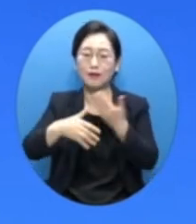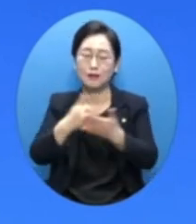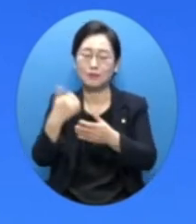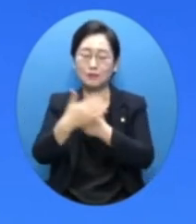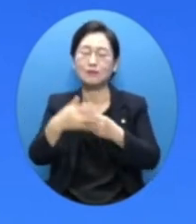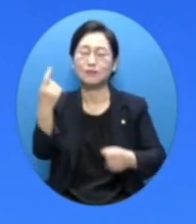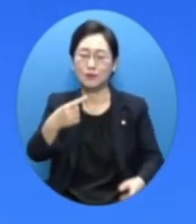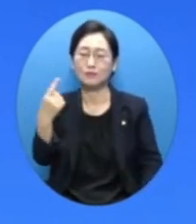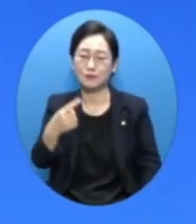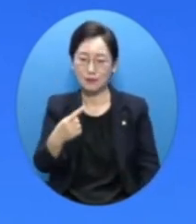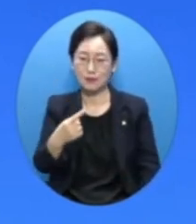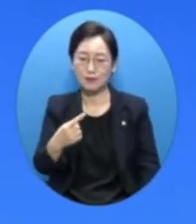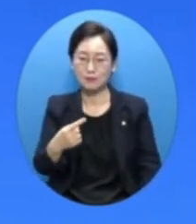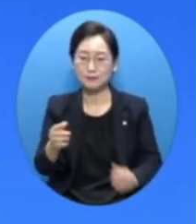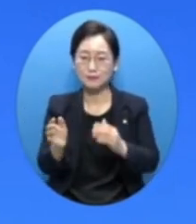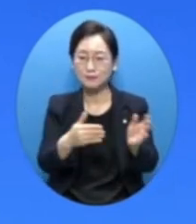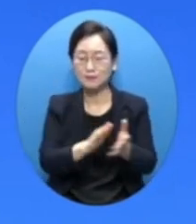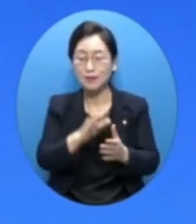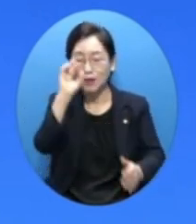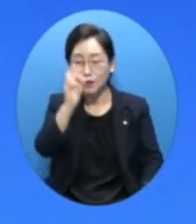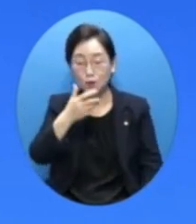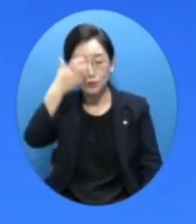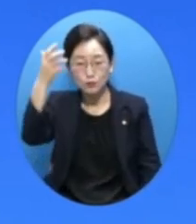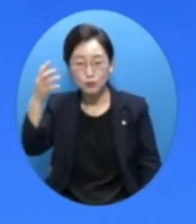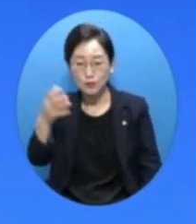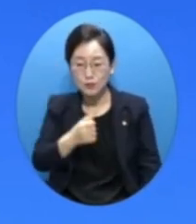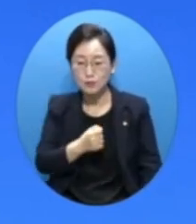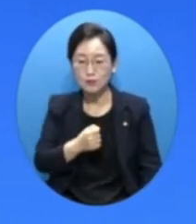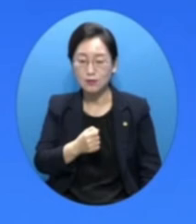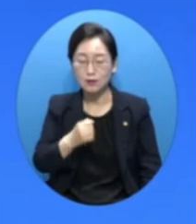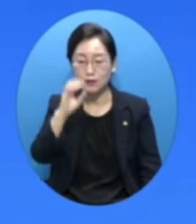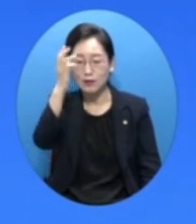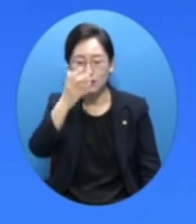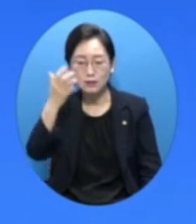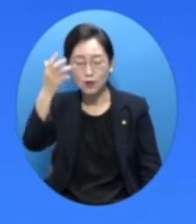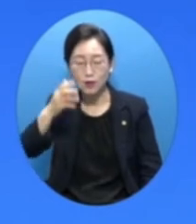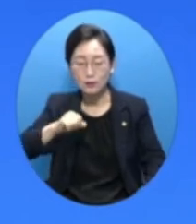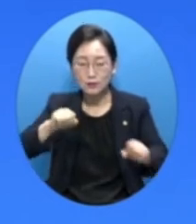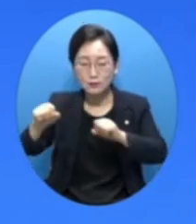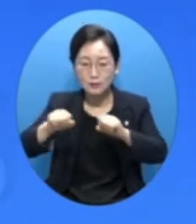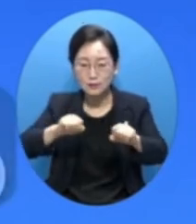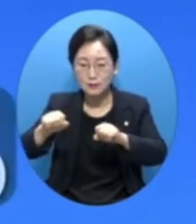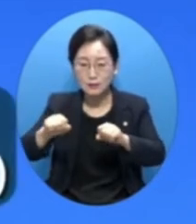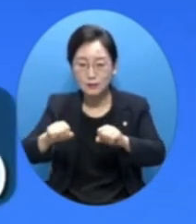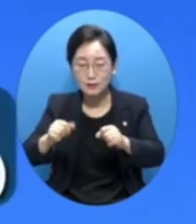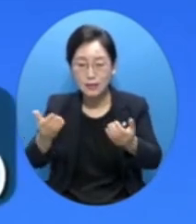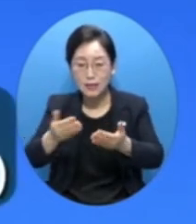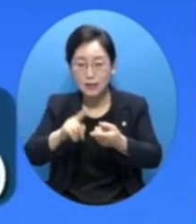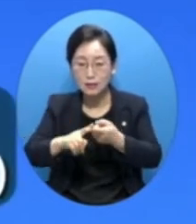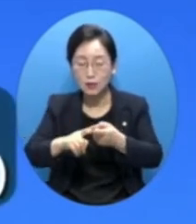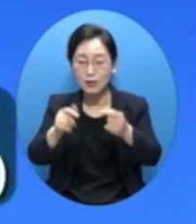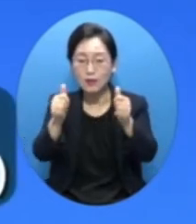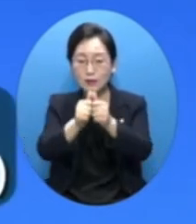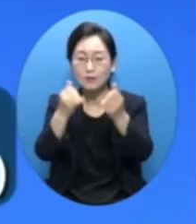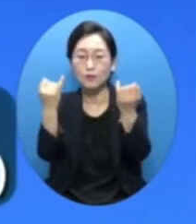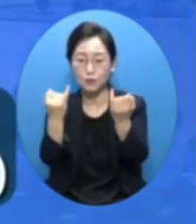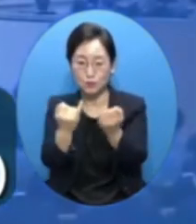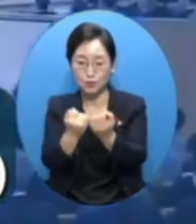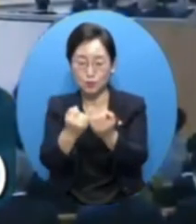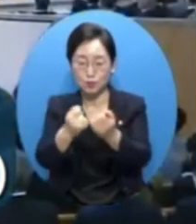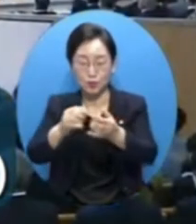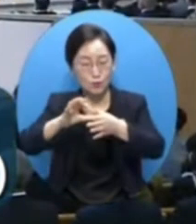것입니다. 그런데 이 거룩한 꿈을 꾸는 이 성령 역사를 주님이 남종과 여종에게 구분